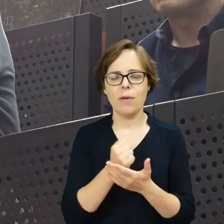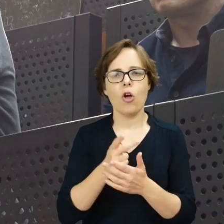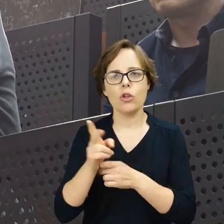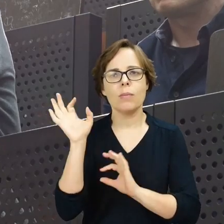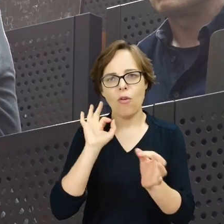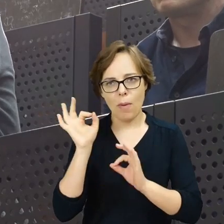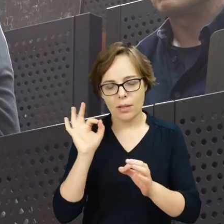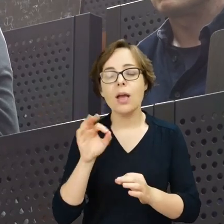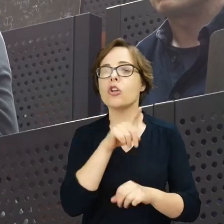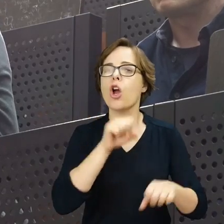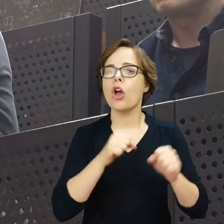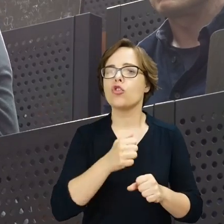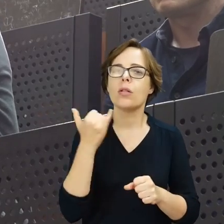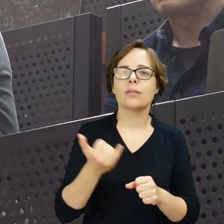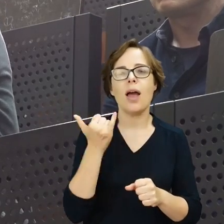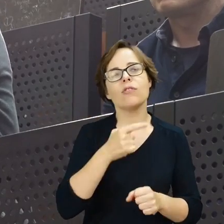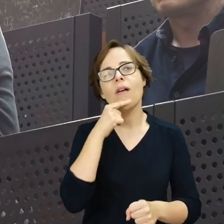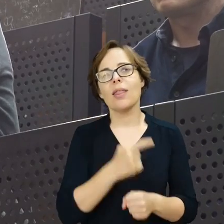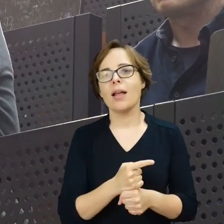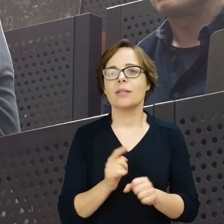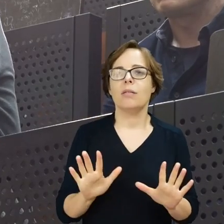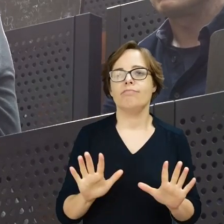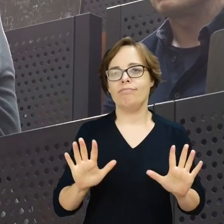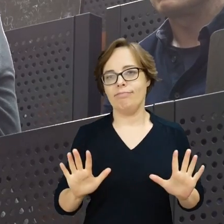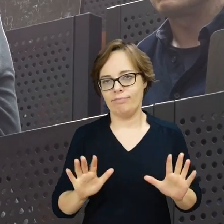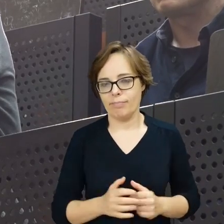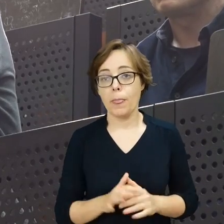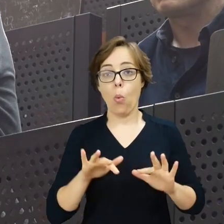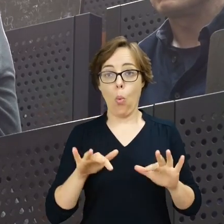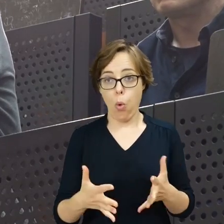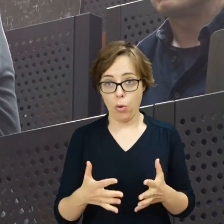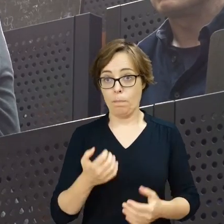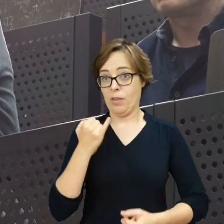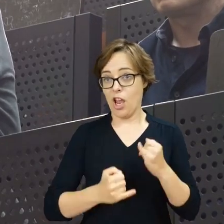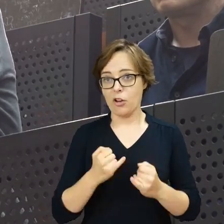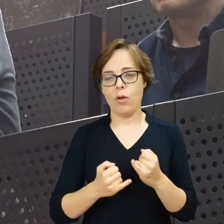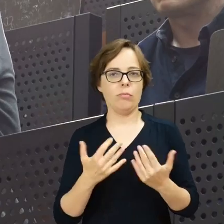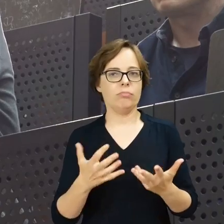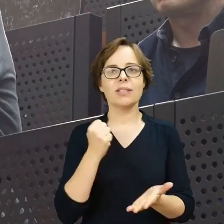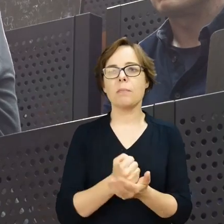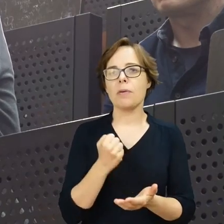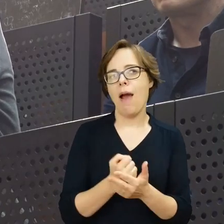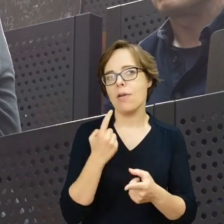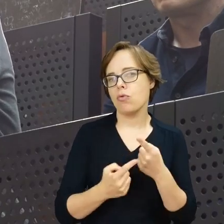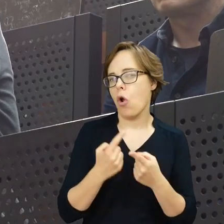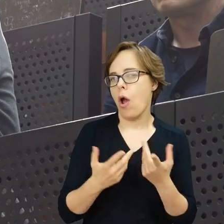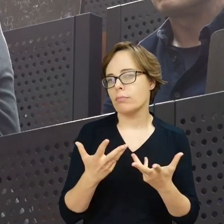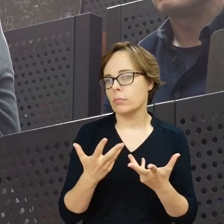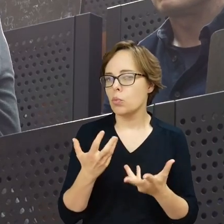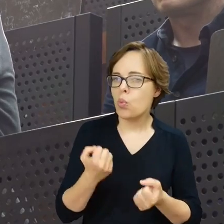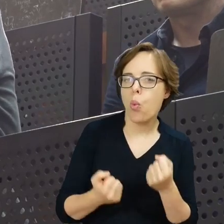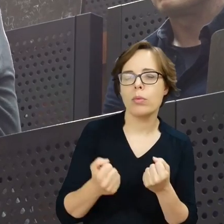zachowawcze. Mniej więcej było mowa o tym, że jeśli sąd ma, jeśli sprawa jest taka niejasna, jakby, że,